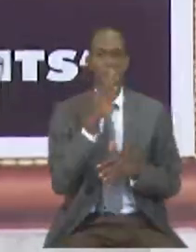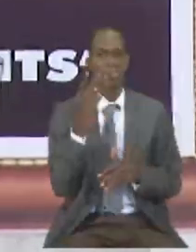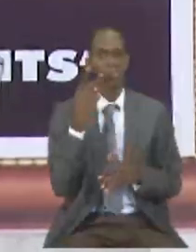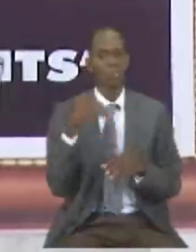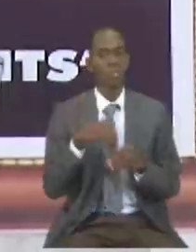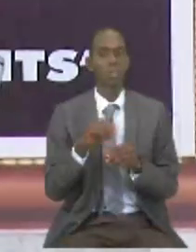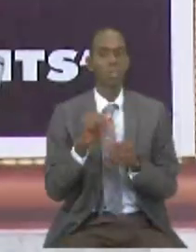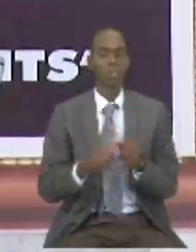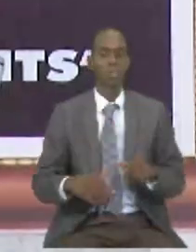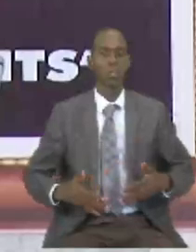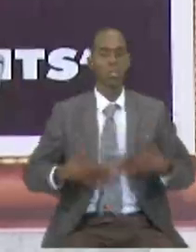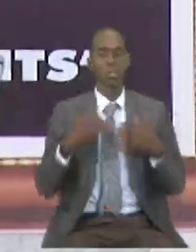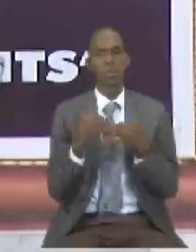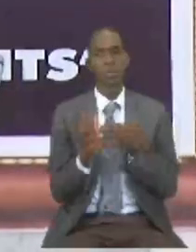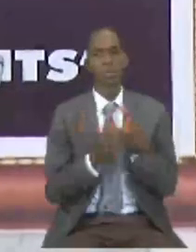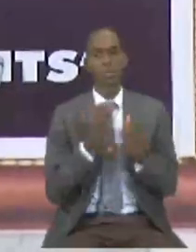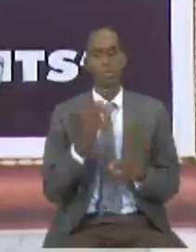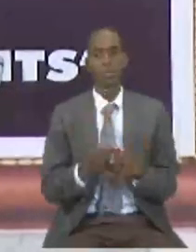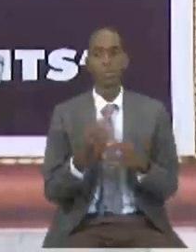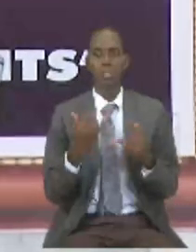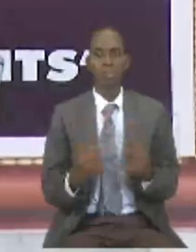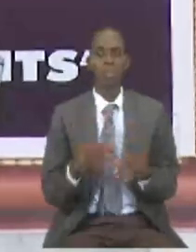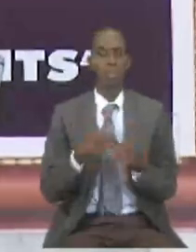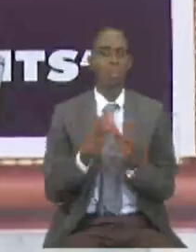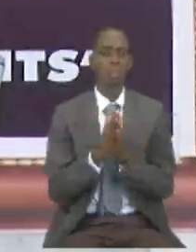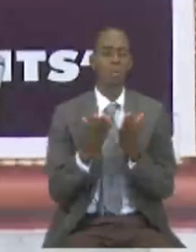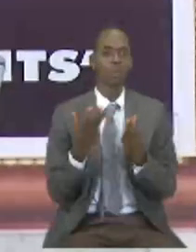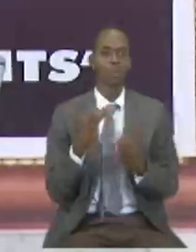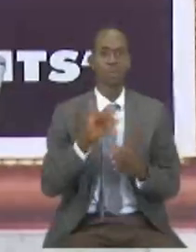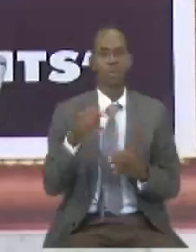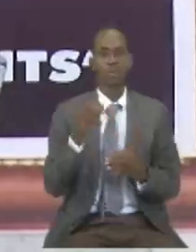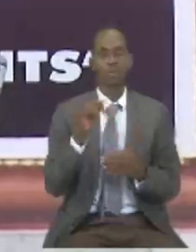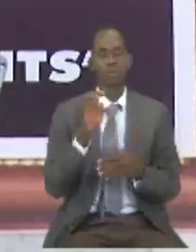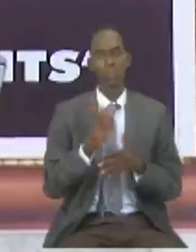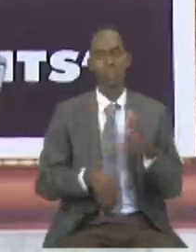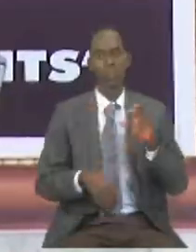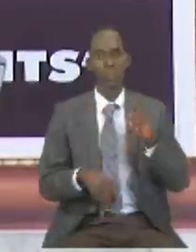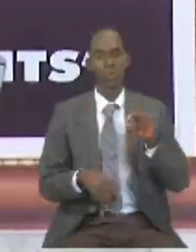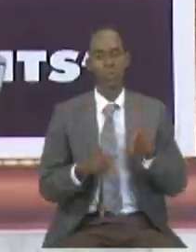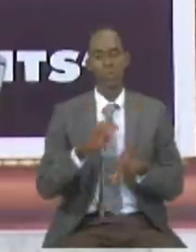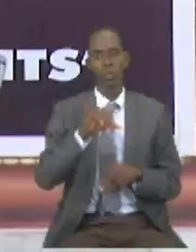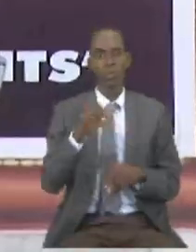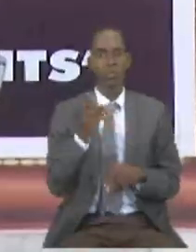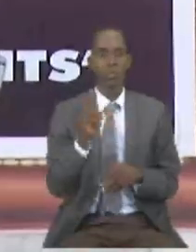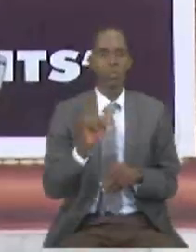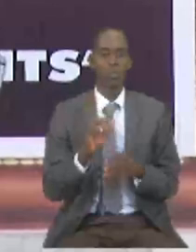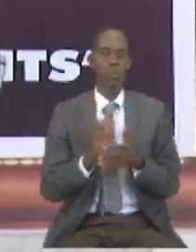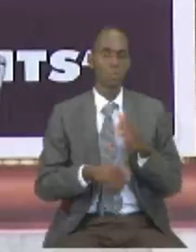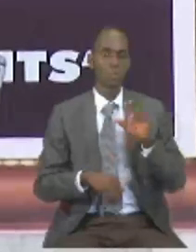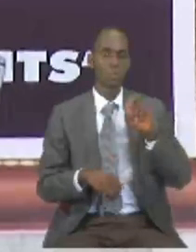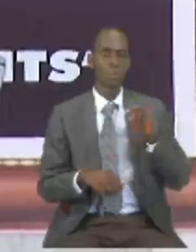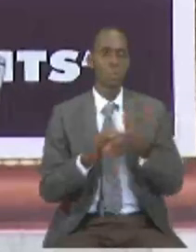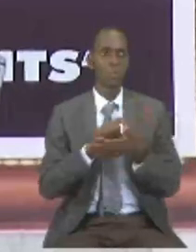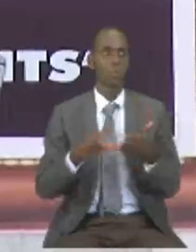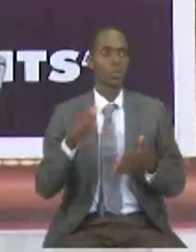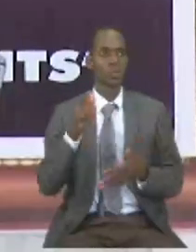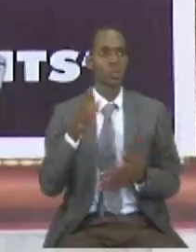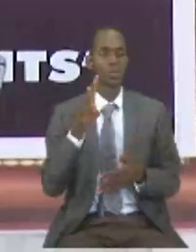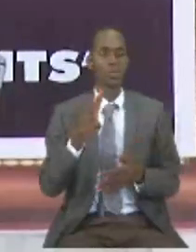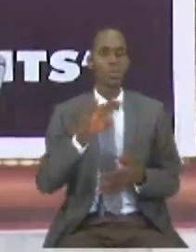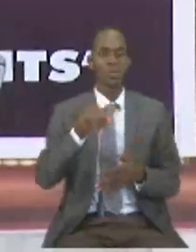au nom de Jésus-Christ. Nous allons à Jean 12. Jean chapitre